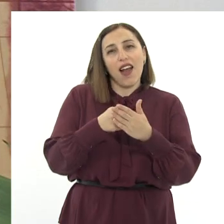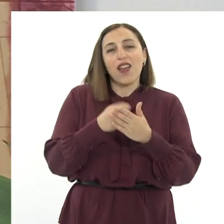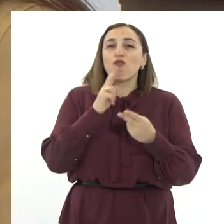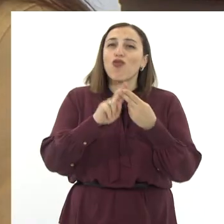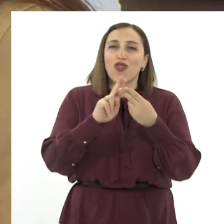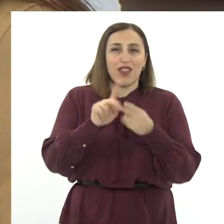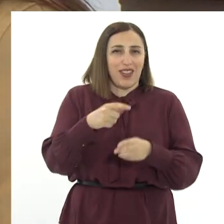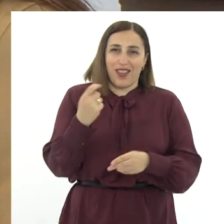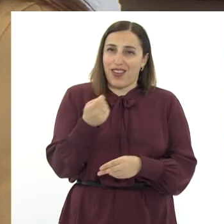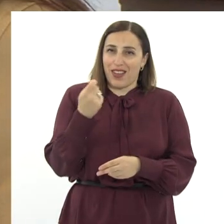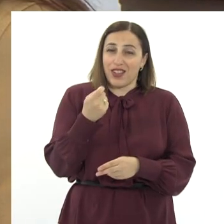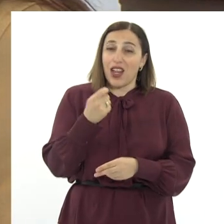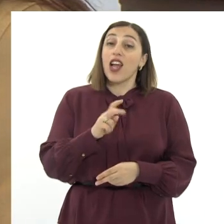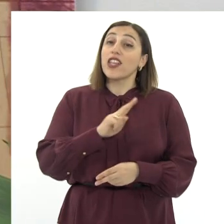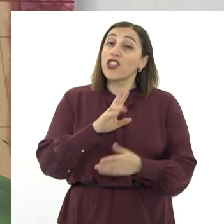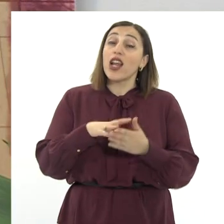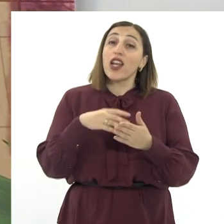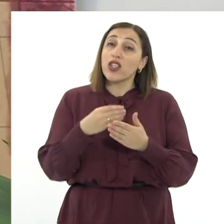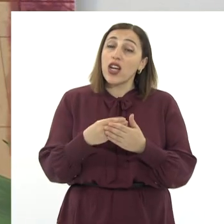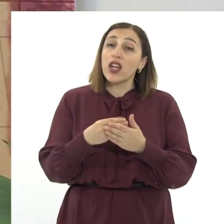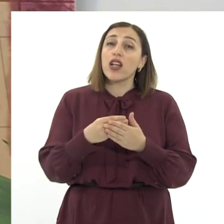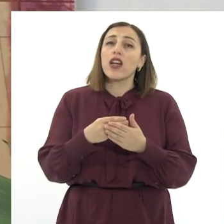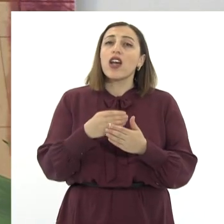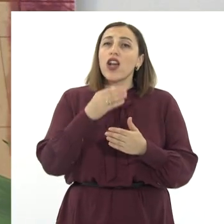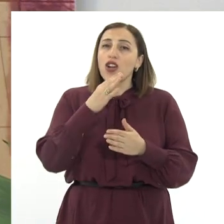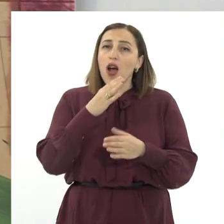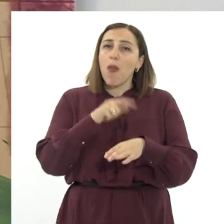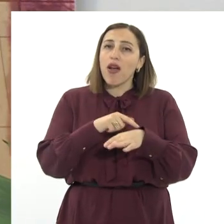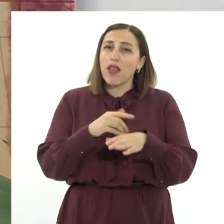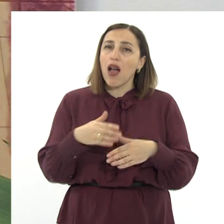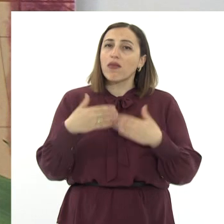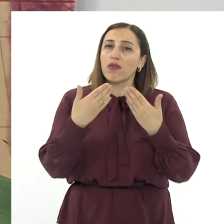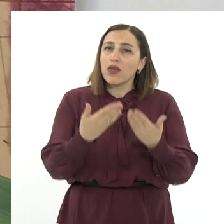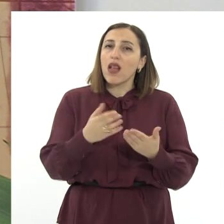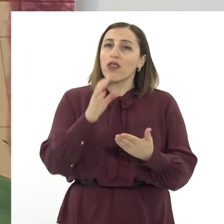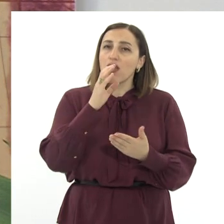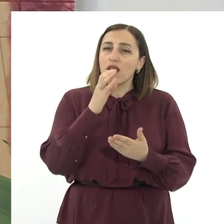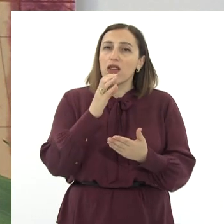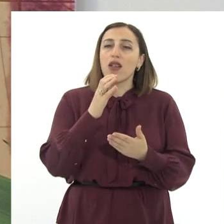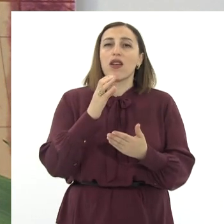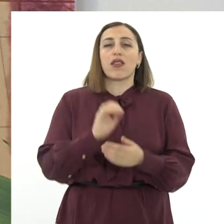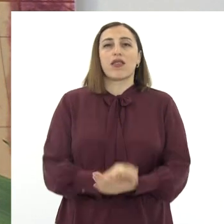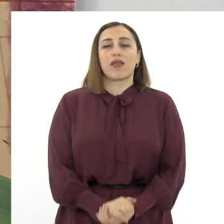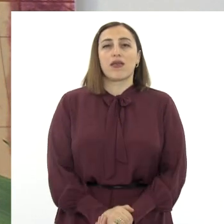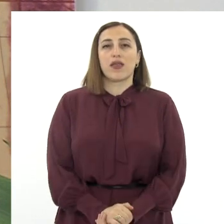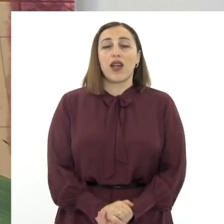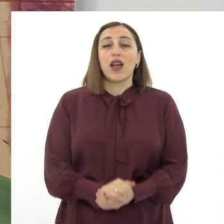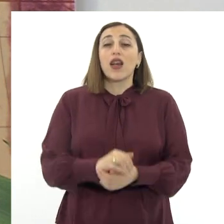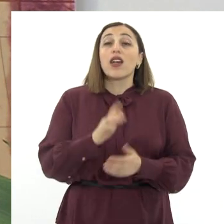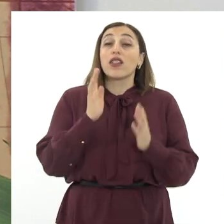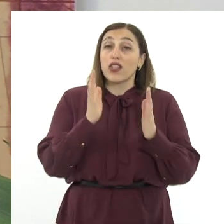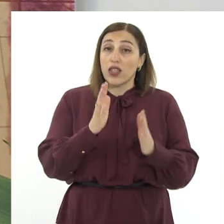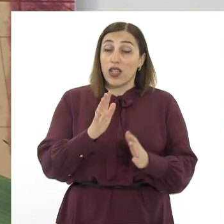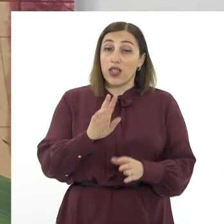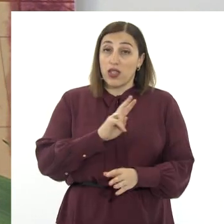կամ պաչել, շոյել, սիրել նշանակում է ժամանակ հատկացնել, ժամանակով է արտահայտվում քո